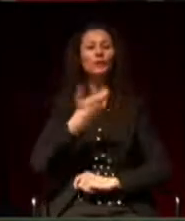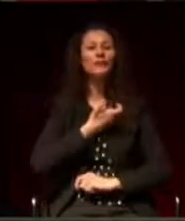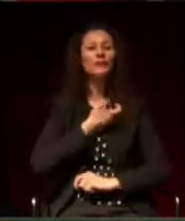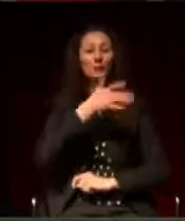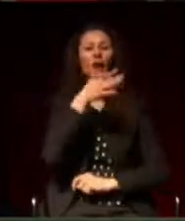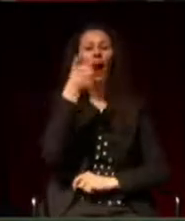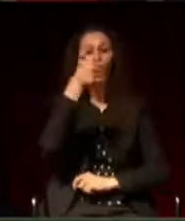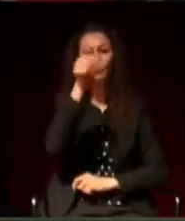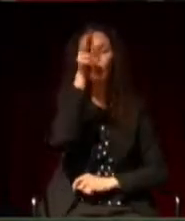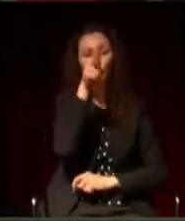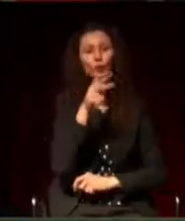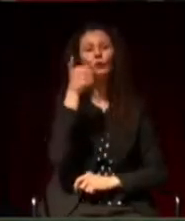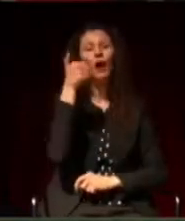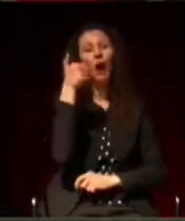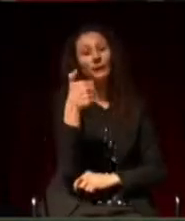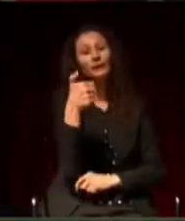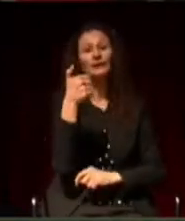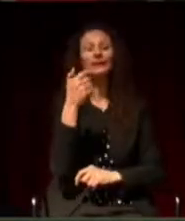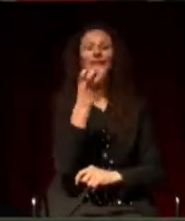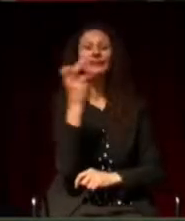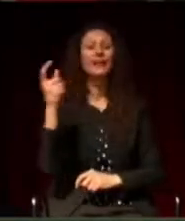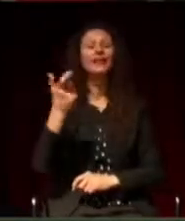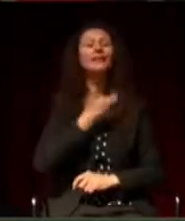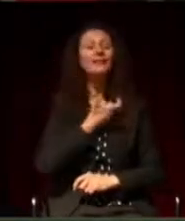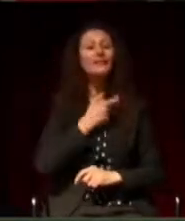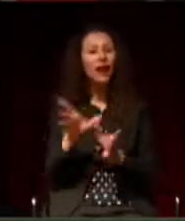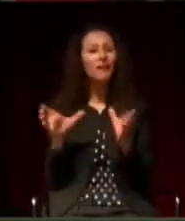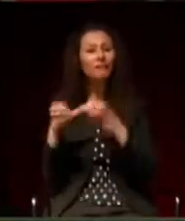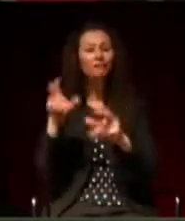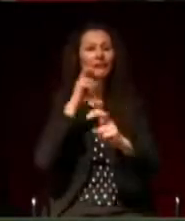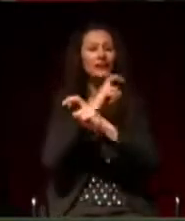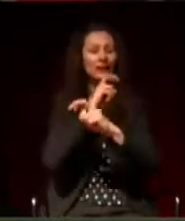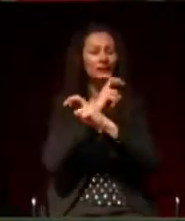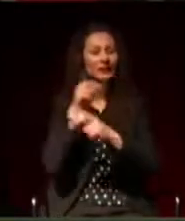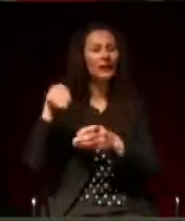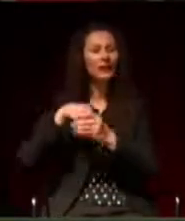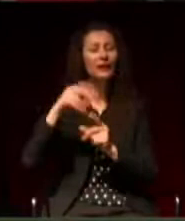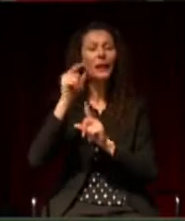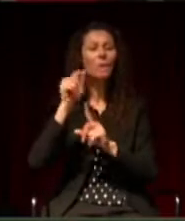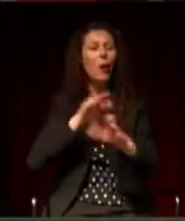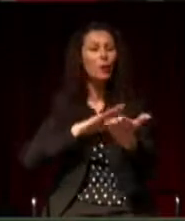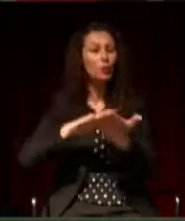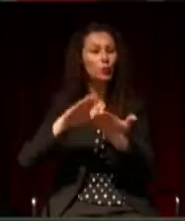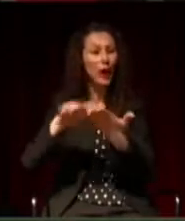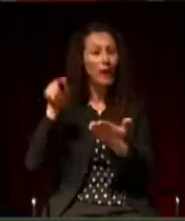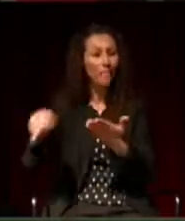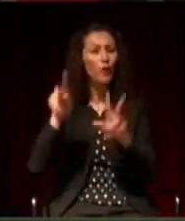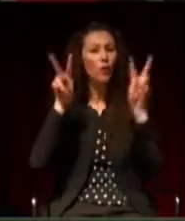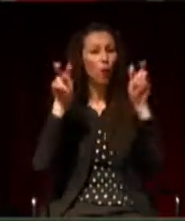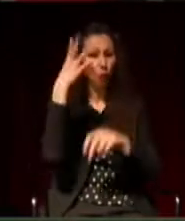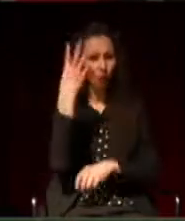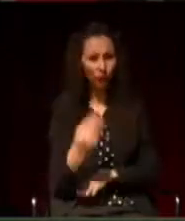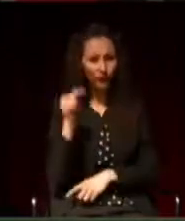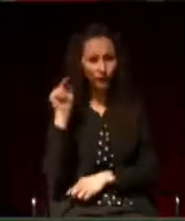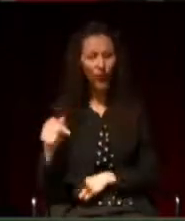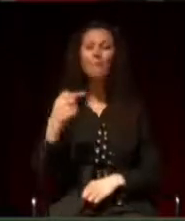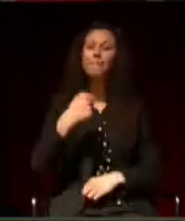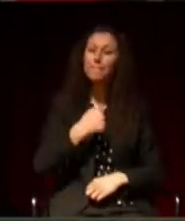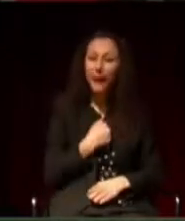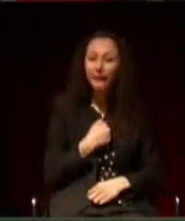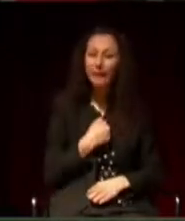bilinir. 6306 sayılı yasa kapsamındaki riskli yapılar imar düzenlemesine konu olacak.